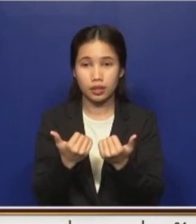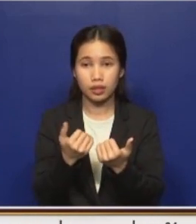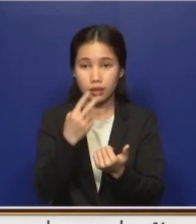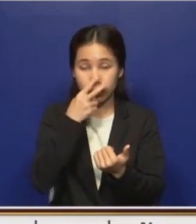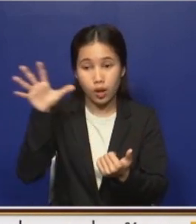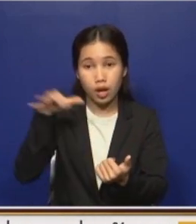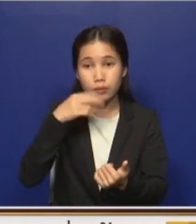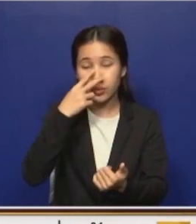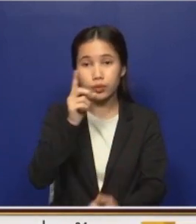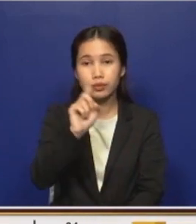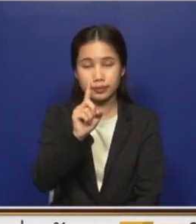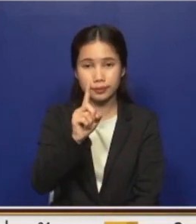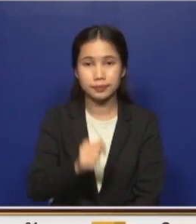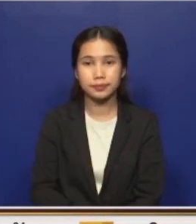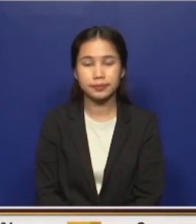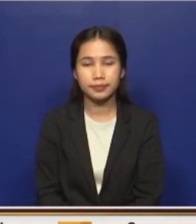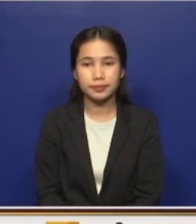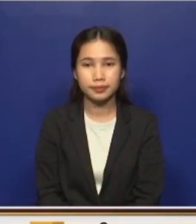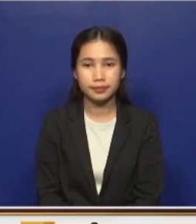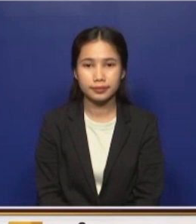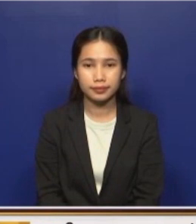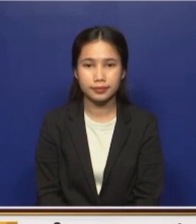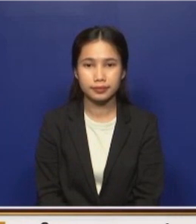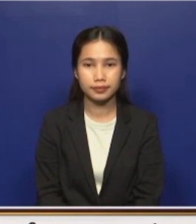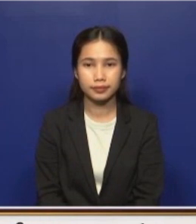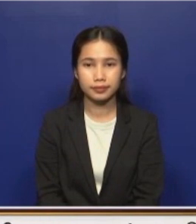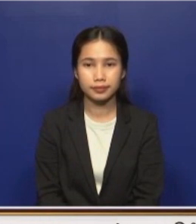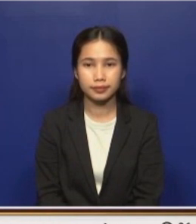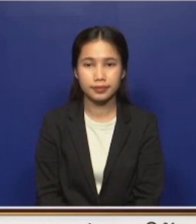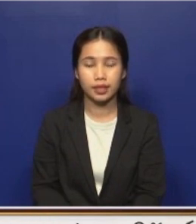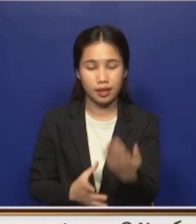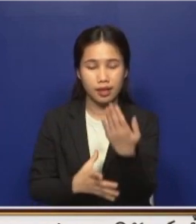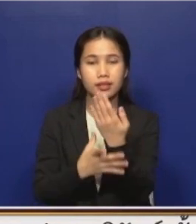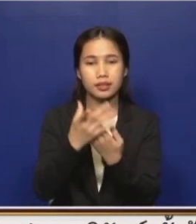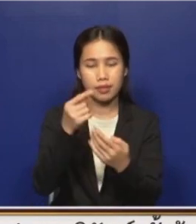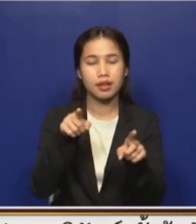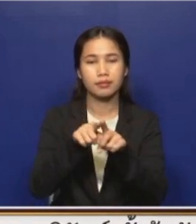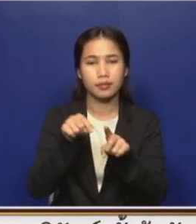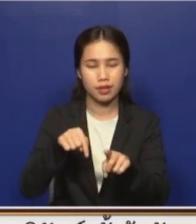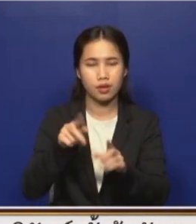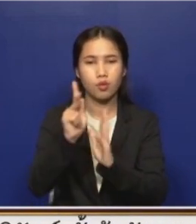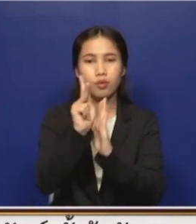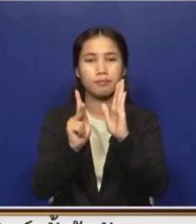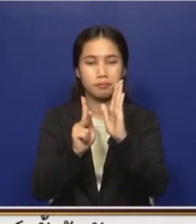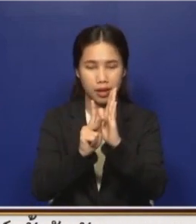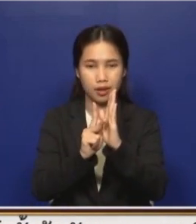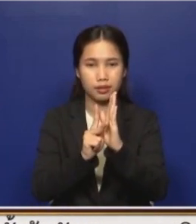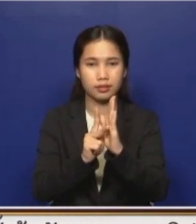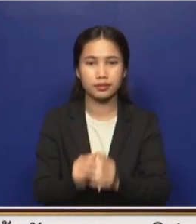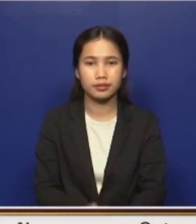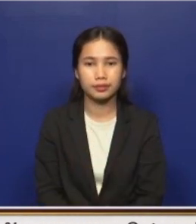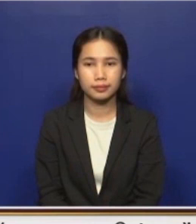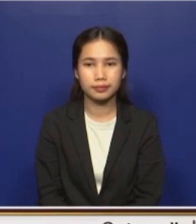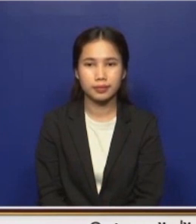นะฮะท่านประธานชวนก็นั่งอยู่ฮะแล้วเรามีหน้าที่อะไรอีกอย่างหนึ่งท่านลืมไปแล้วเหรอครับเร